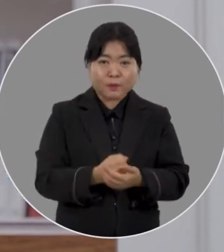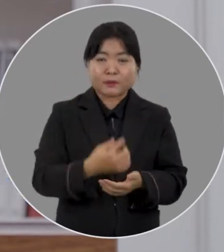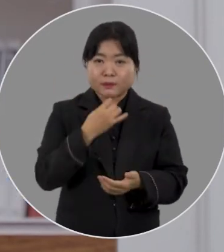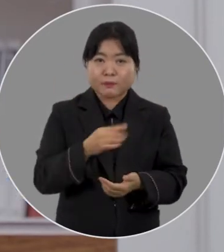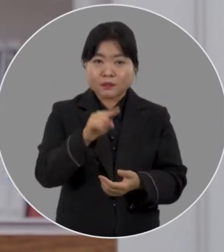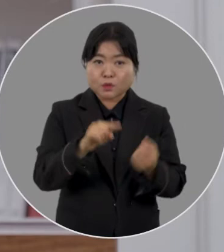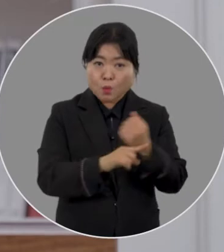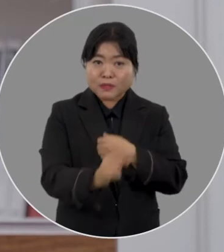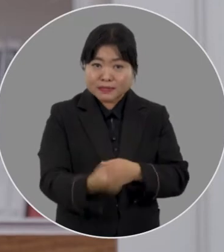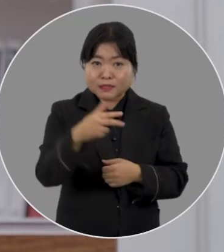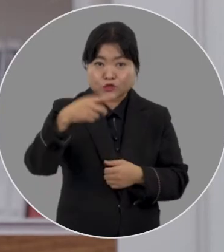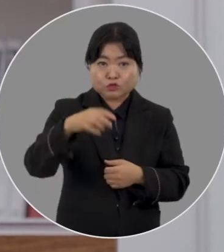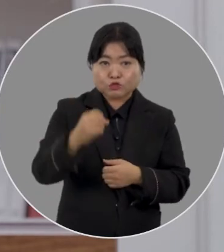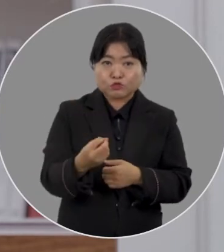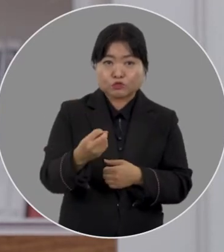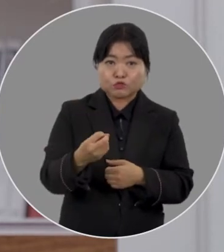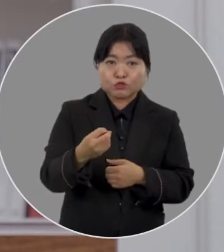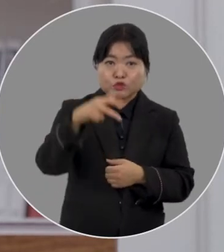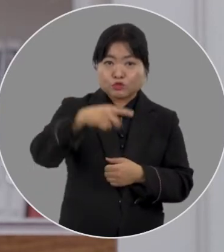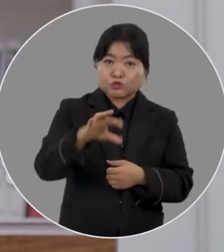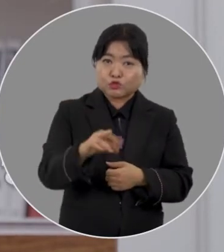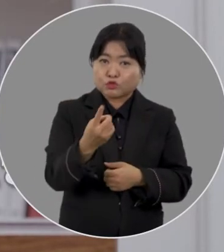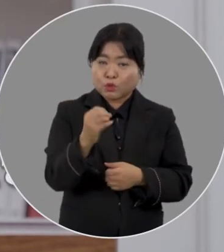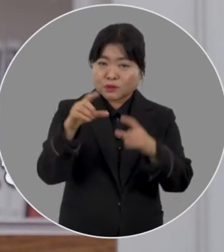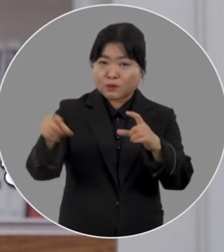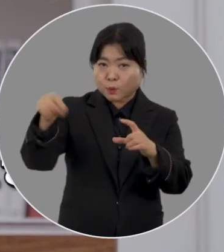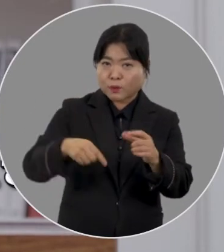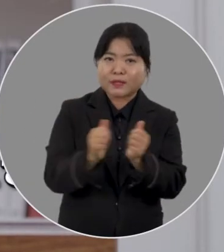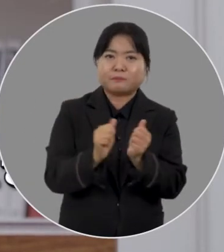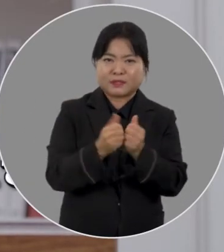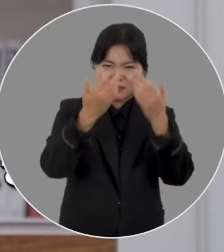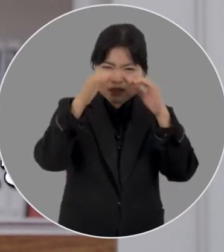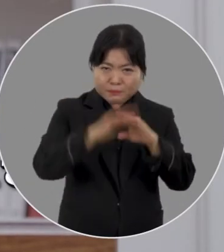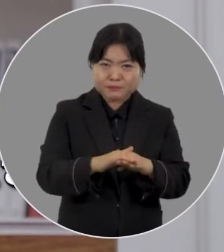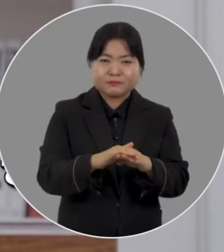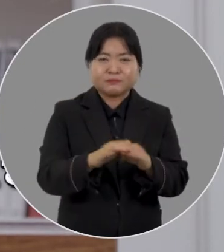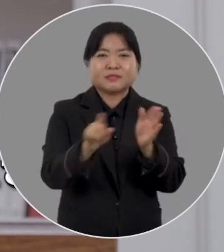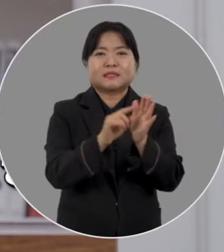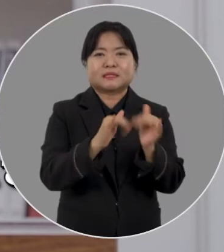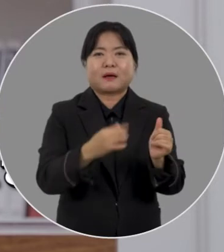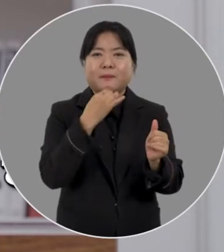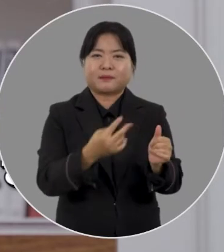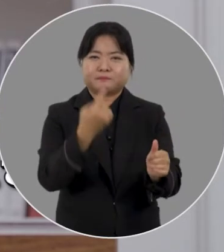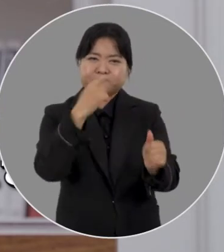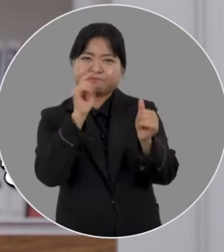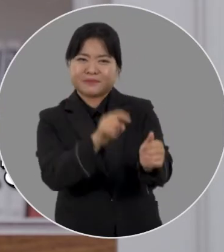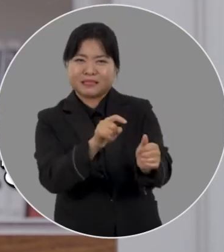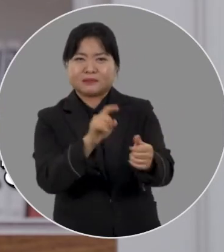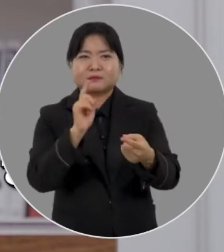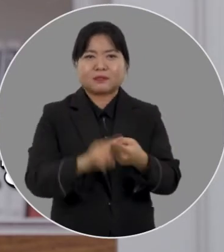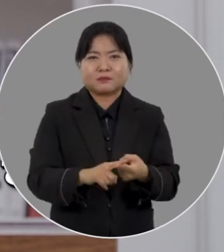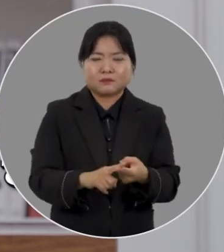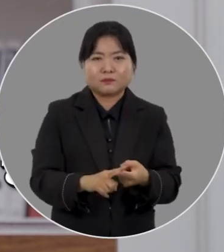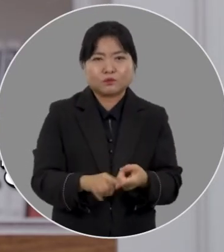다만 그 원인이 중동 지역에서 온 남성 이슬람 신자 무슬림에게 딱 초점이 맞춰지는 거에 대해서 우리가